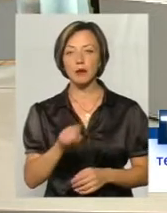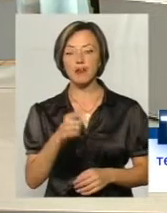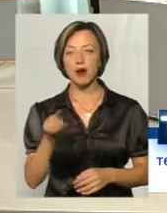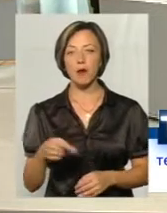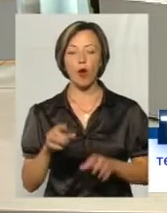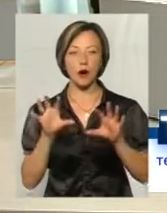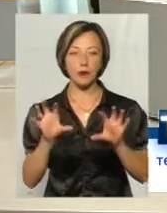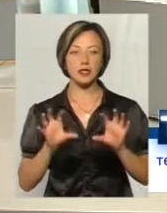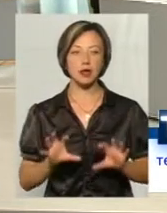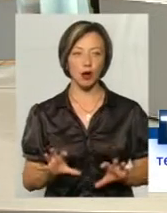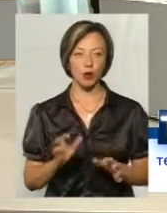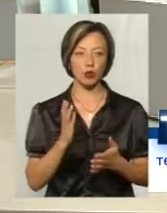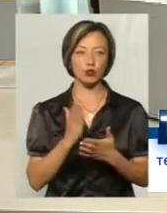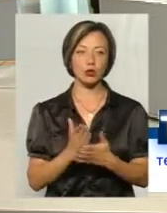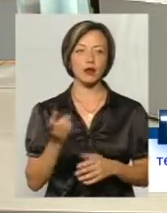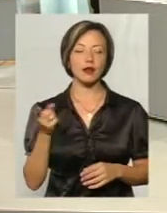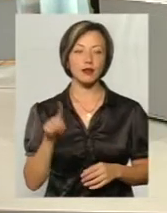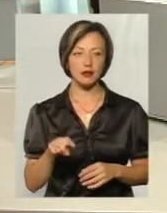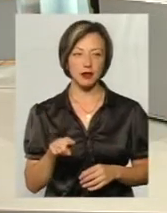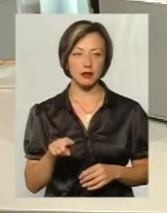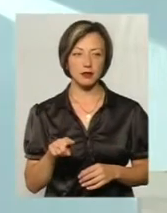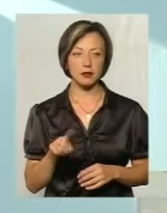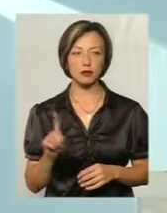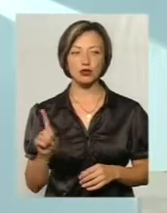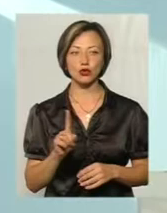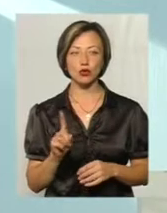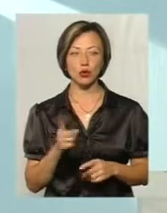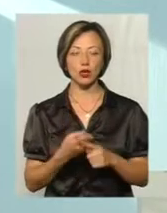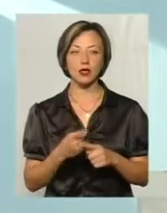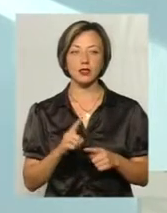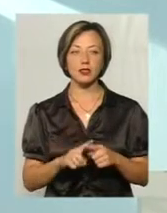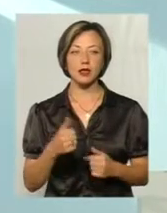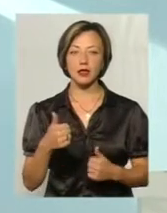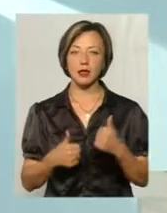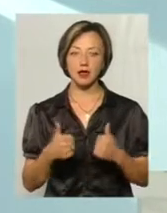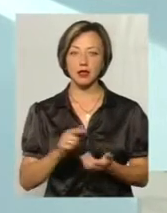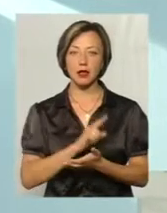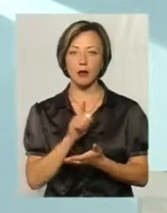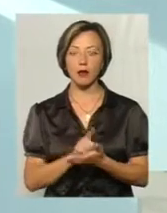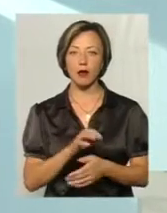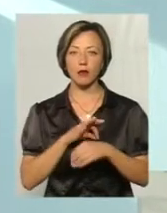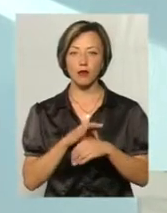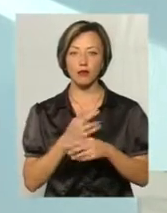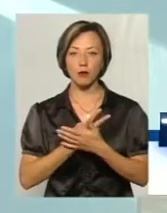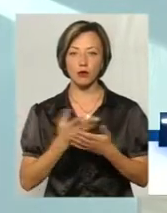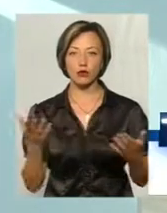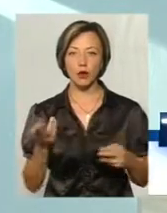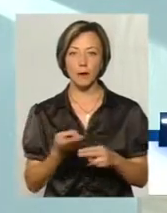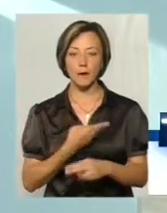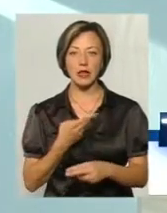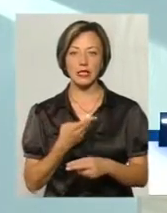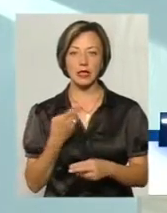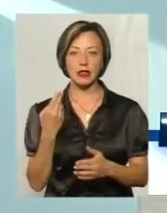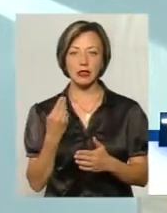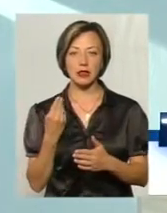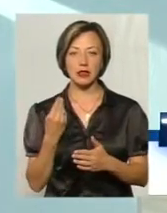закону є те, що ці тендери мають проводитись прозоро, без